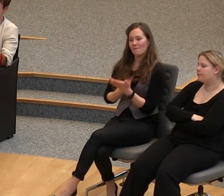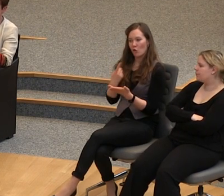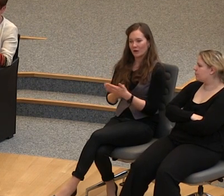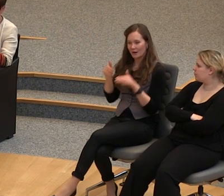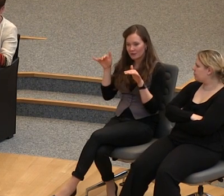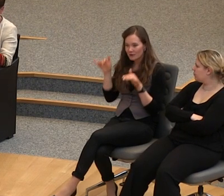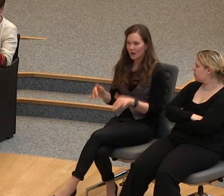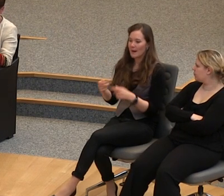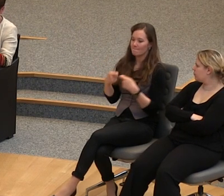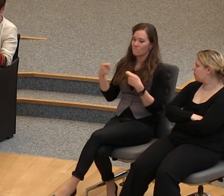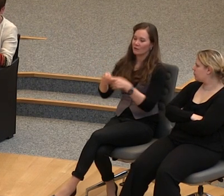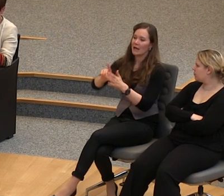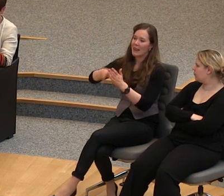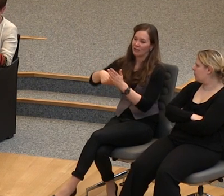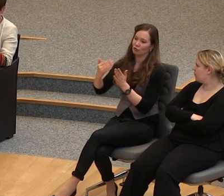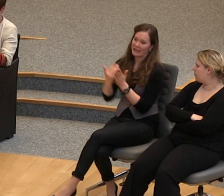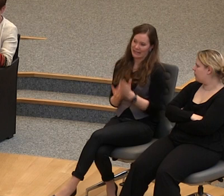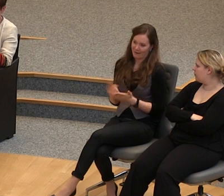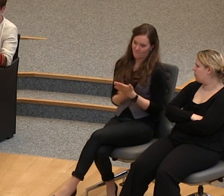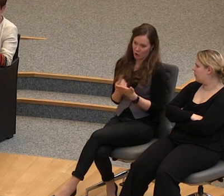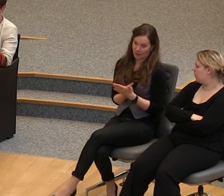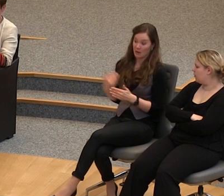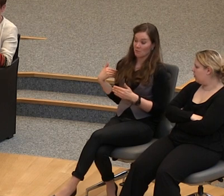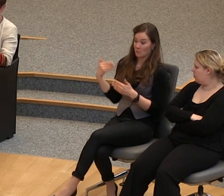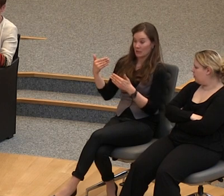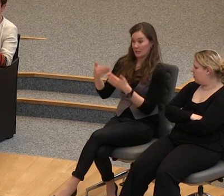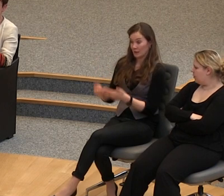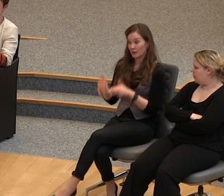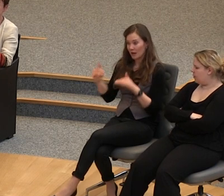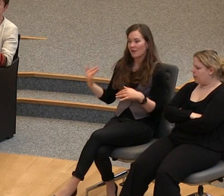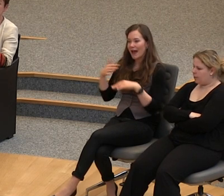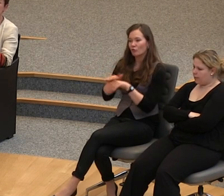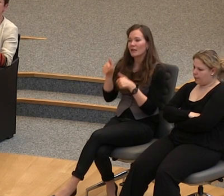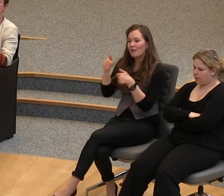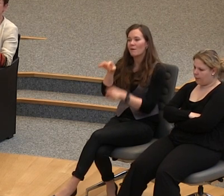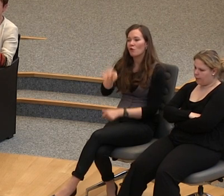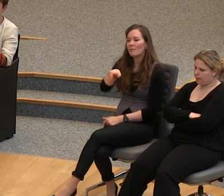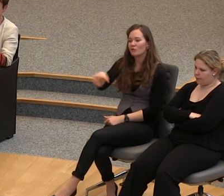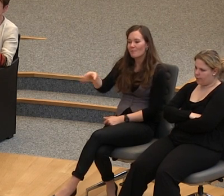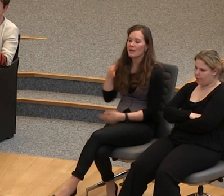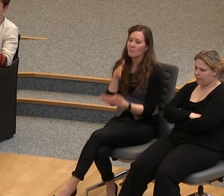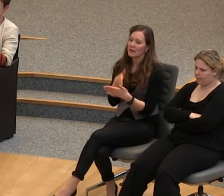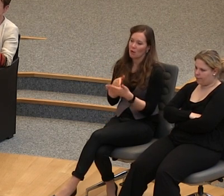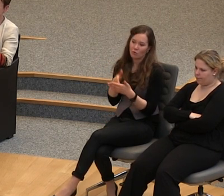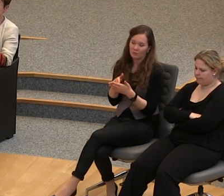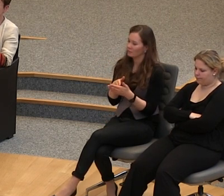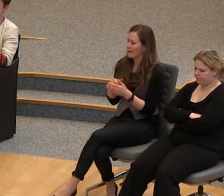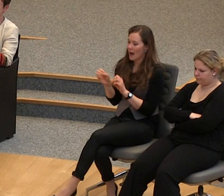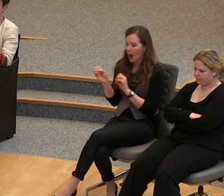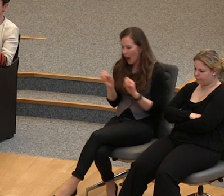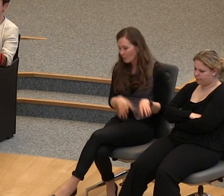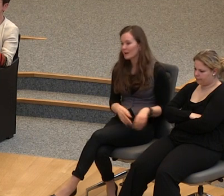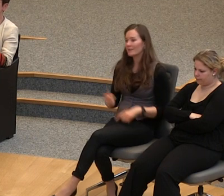ein Bundesleistungsgesetz, das die bisherige Eingliederungshilfe für Menschen mit Behinderung ablöst. Wir fordern